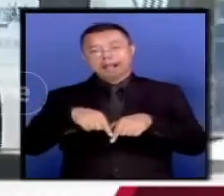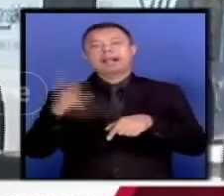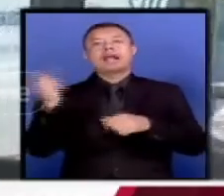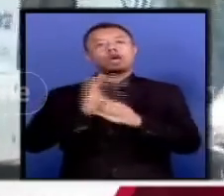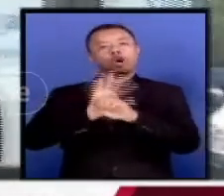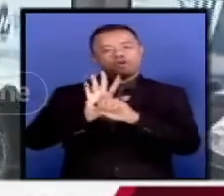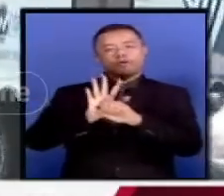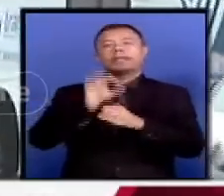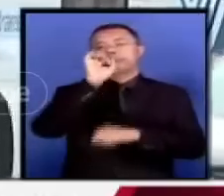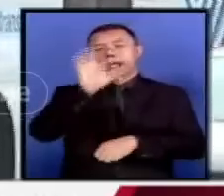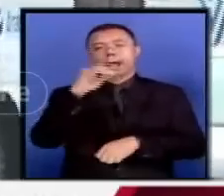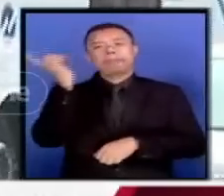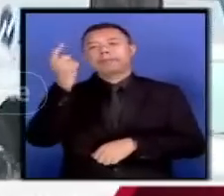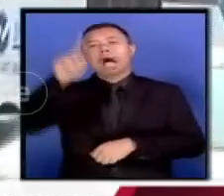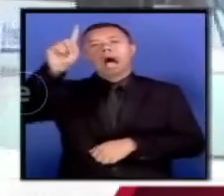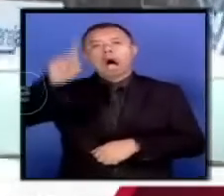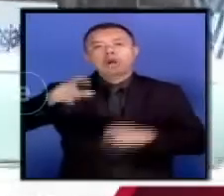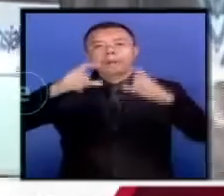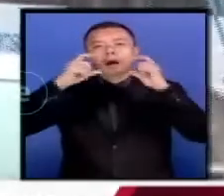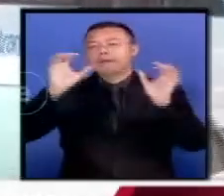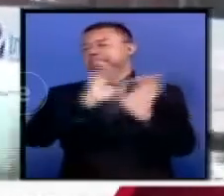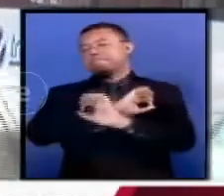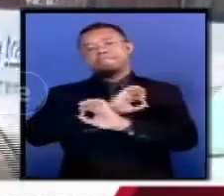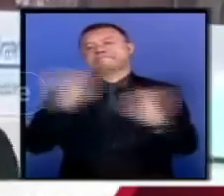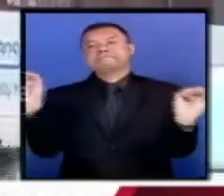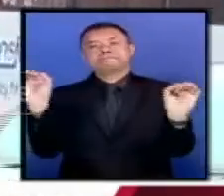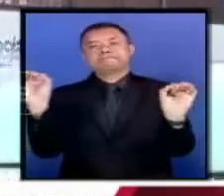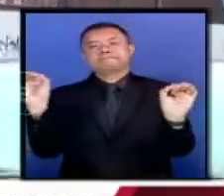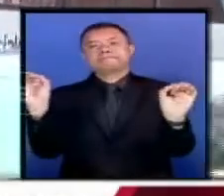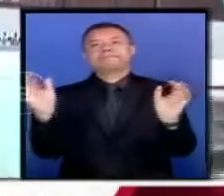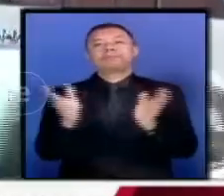tak mewajibkan penggunaan masker di area publik loh.